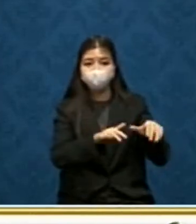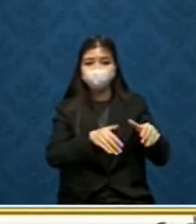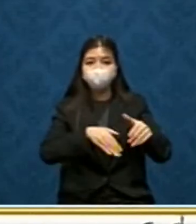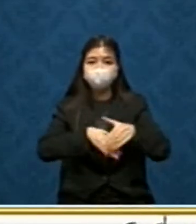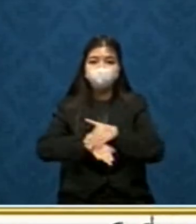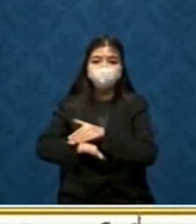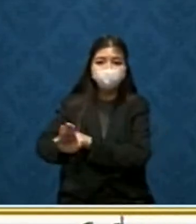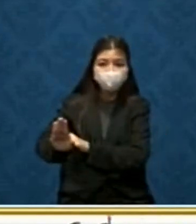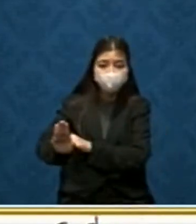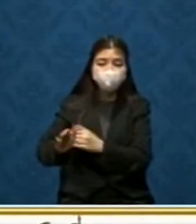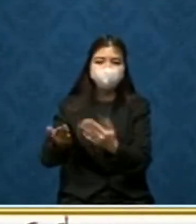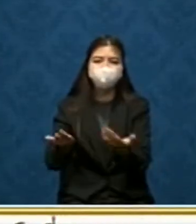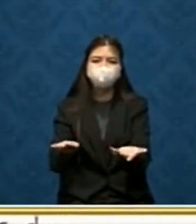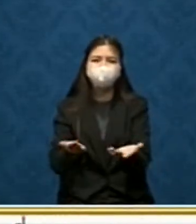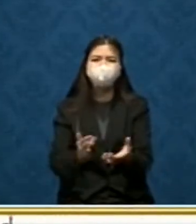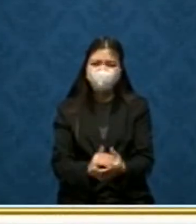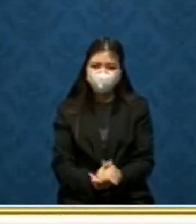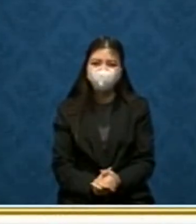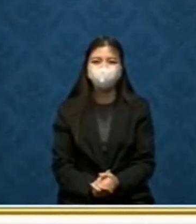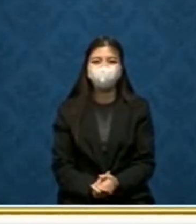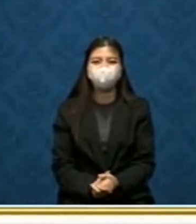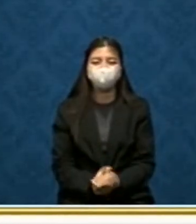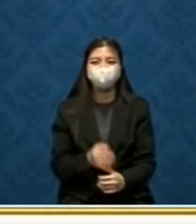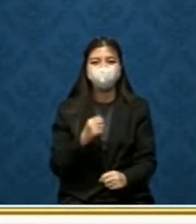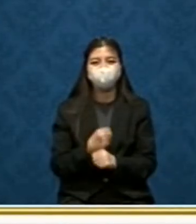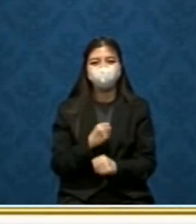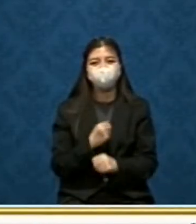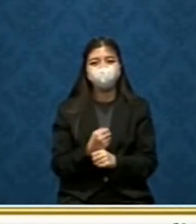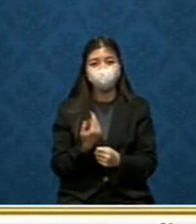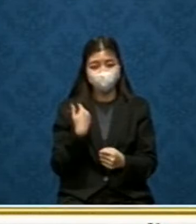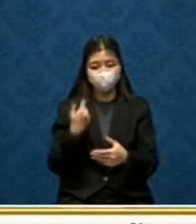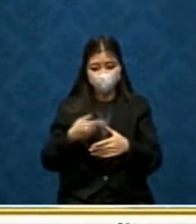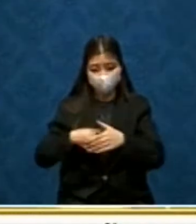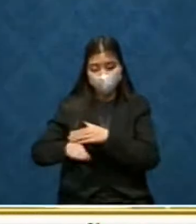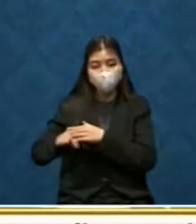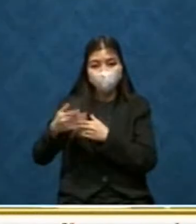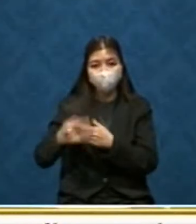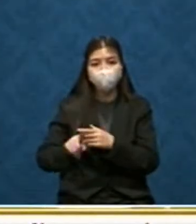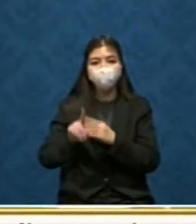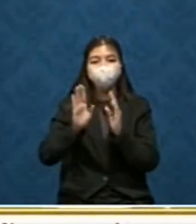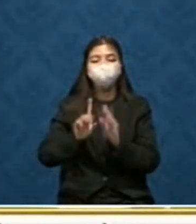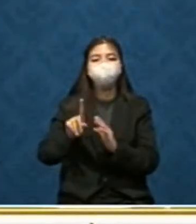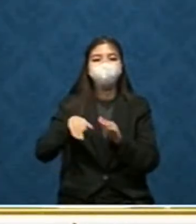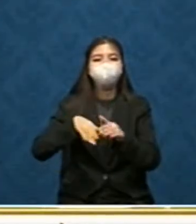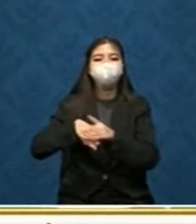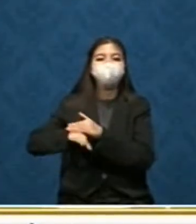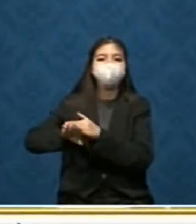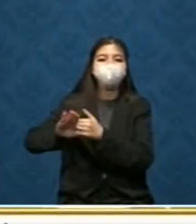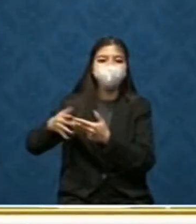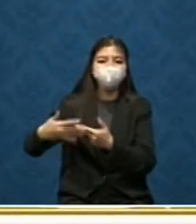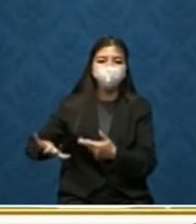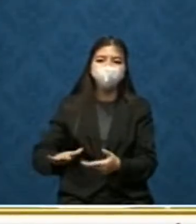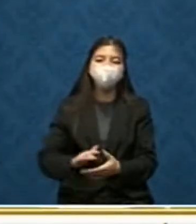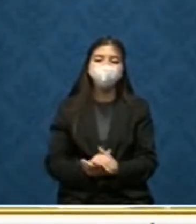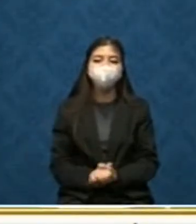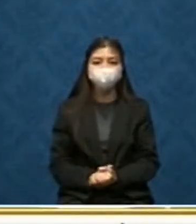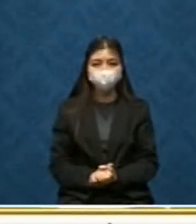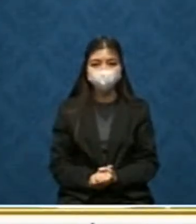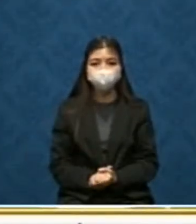ออกนพระเทศแล้วก็มีนี่หกลายนึงนี้แล้ East มาใหนlideทันแอยันี้